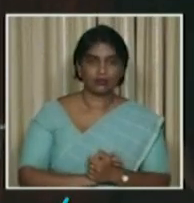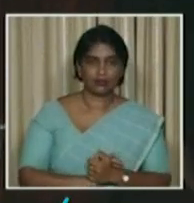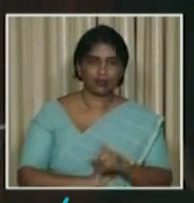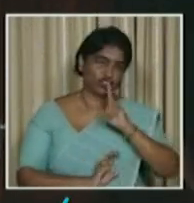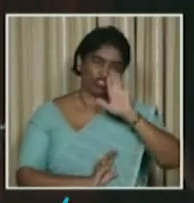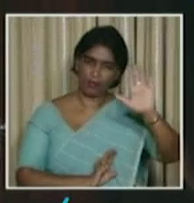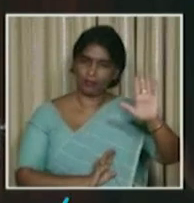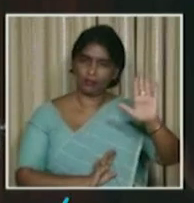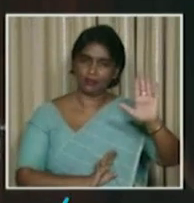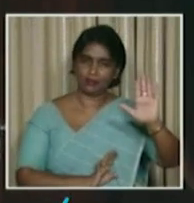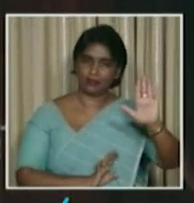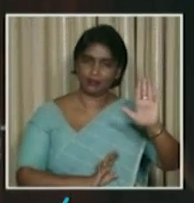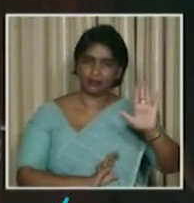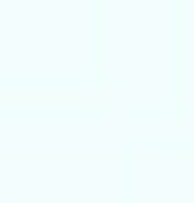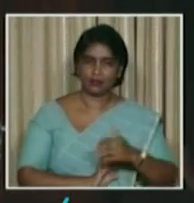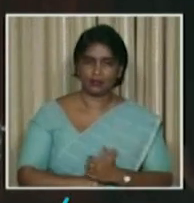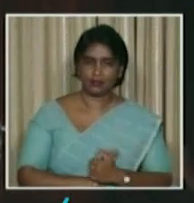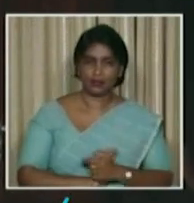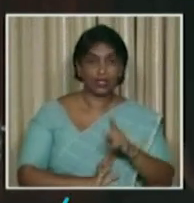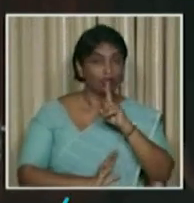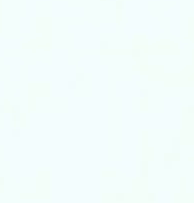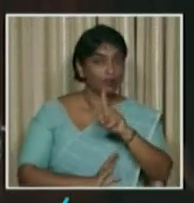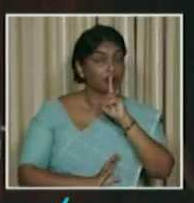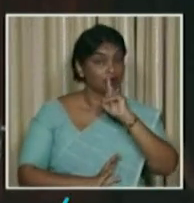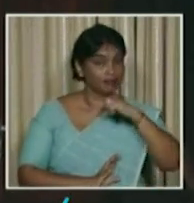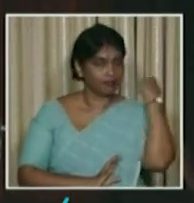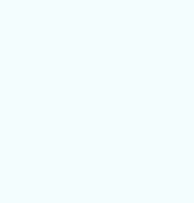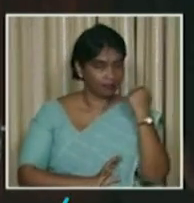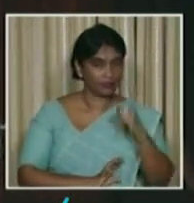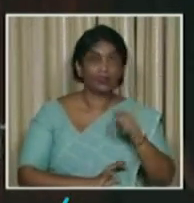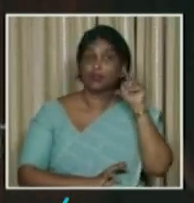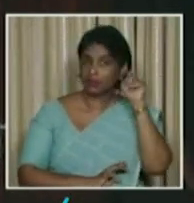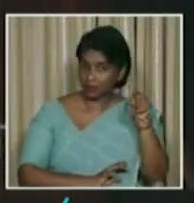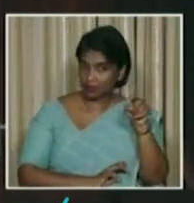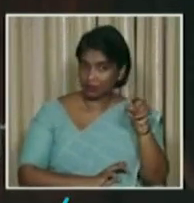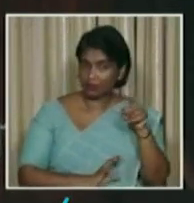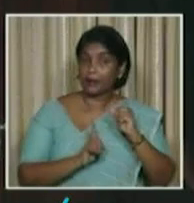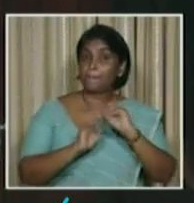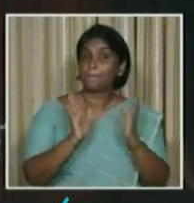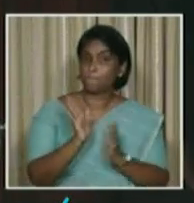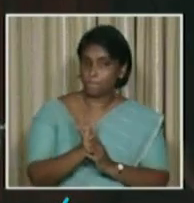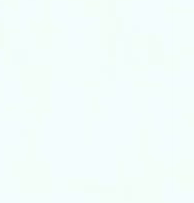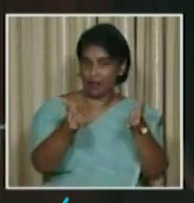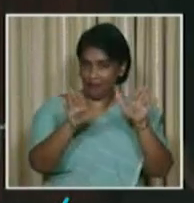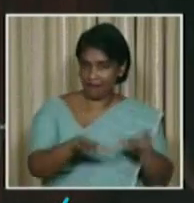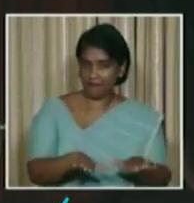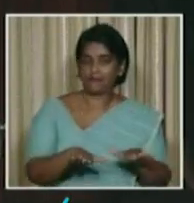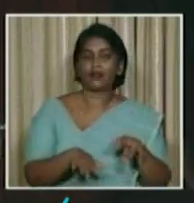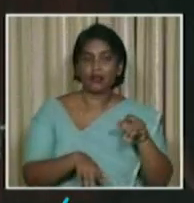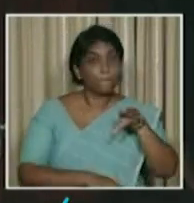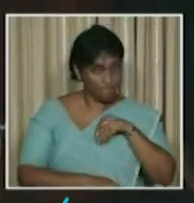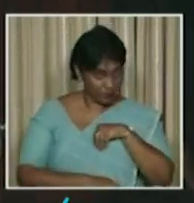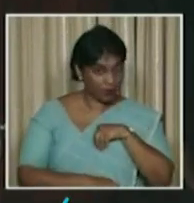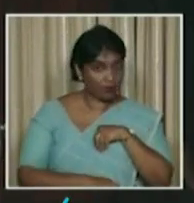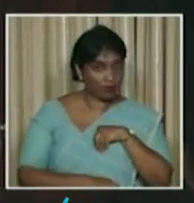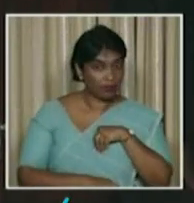කටවහගෙන ඉන්න කරපු කතාව ඔබතුමාත් අගමැතිතුමාත් මෙතන ඉඳගෙන මේක